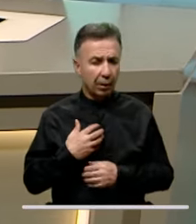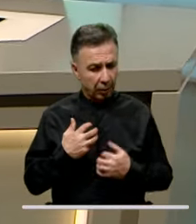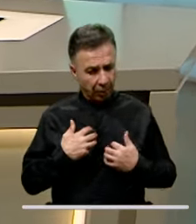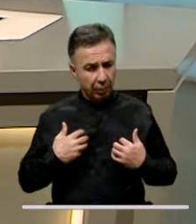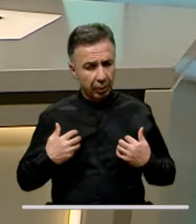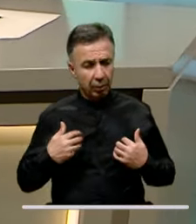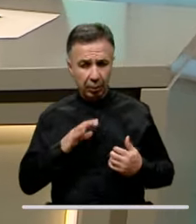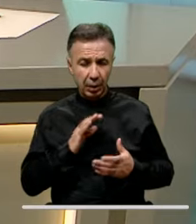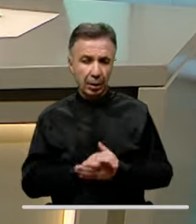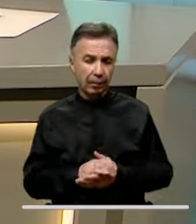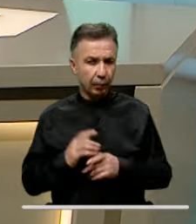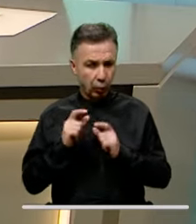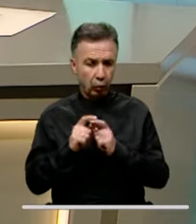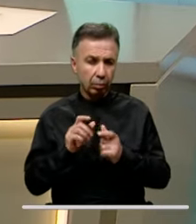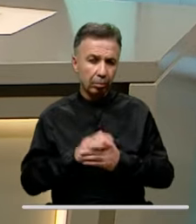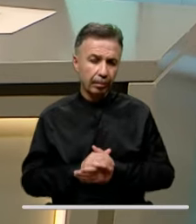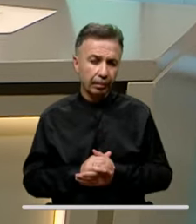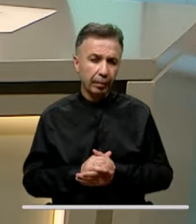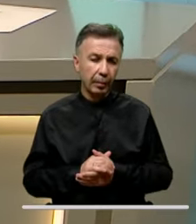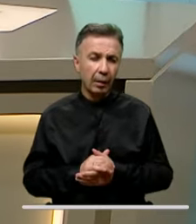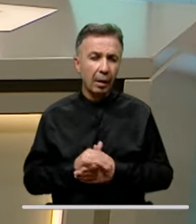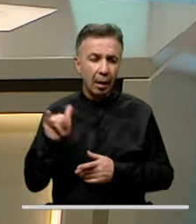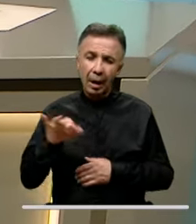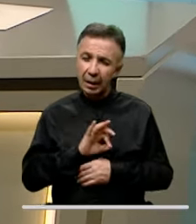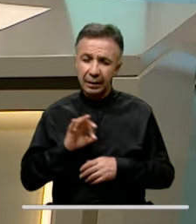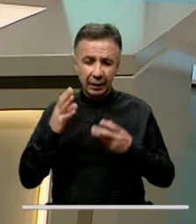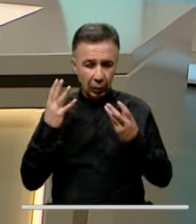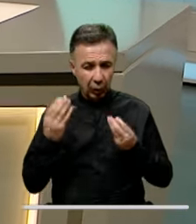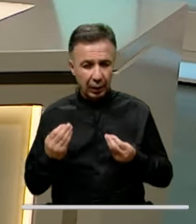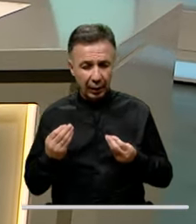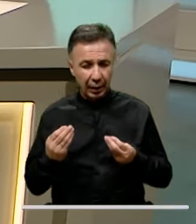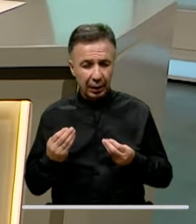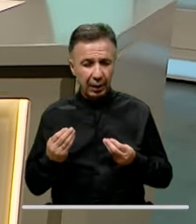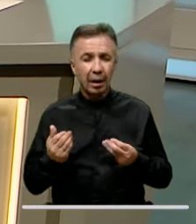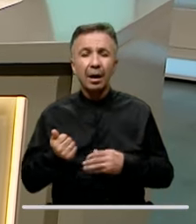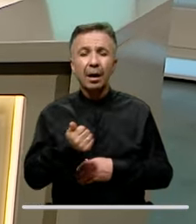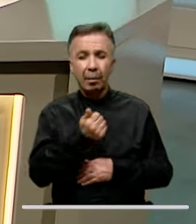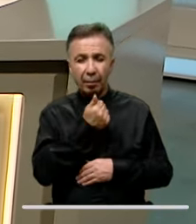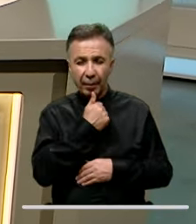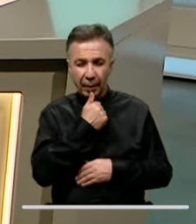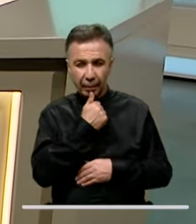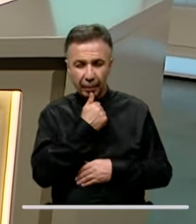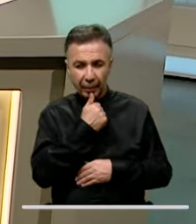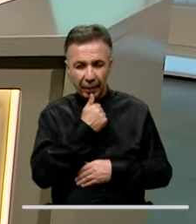eminiz. Soru şu, hak edilmeyen bazı durumlar bize söyleniyorsa, yani hak